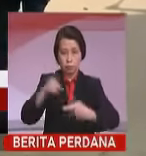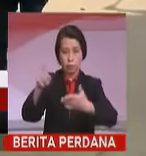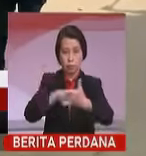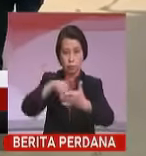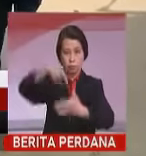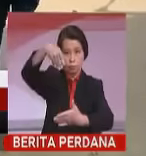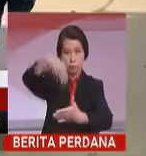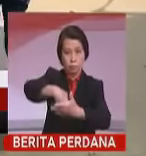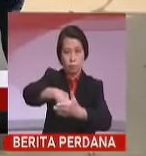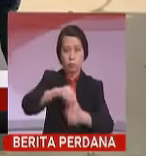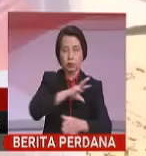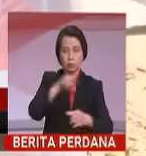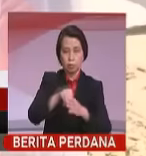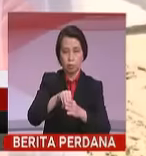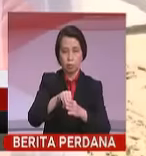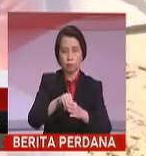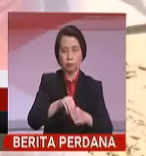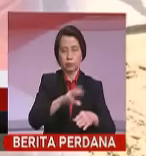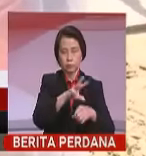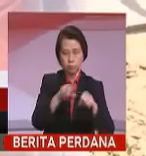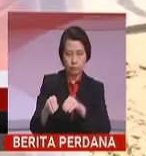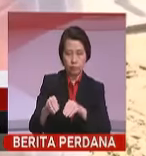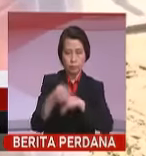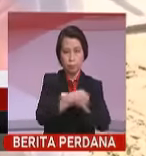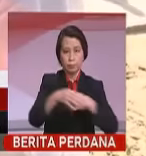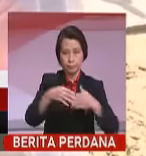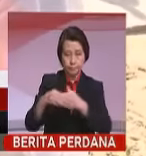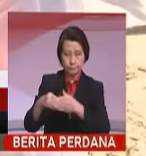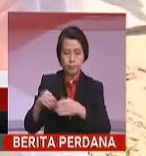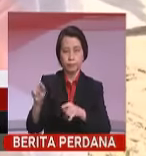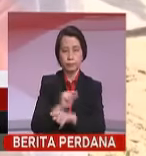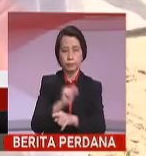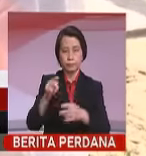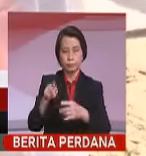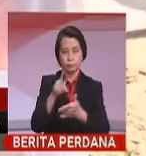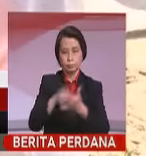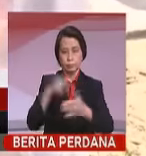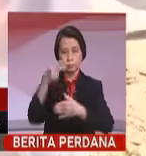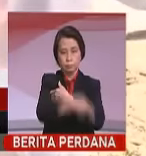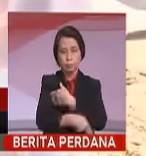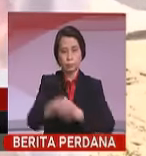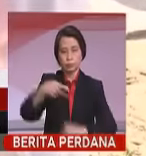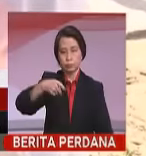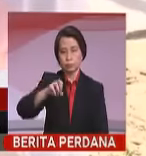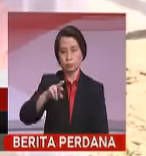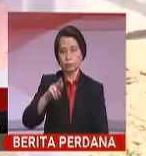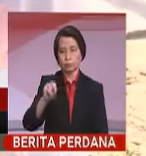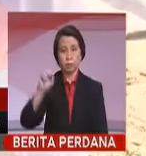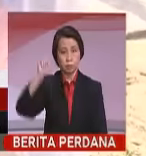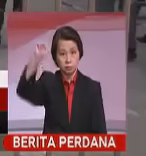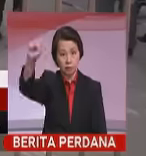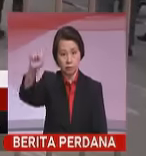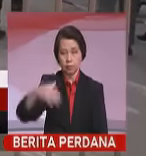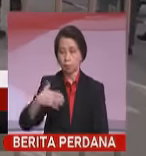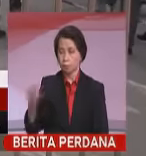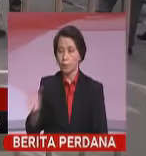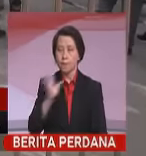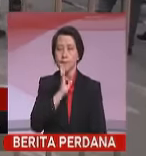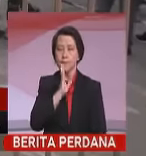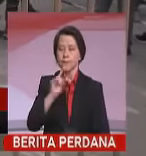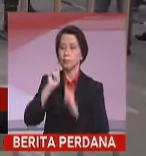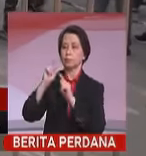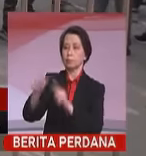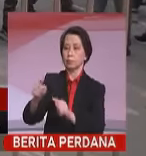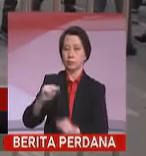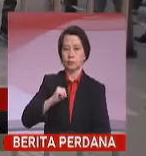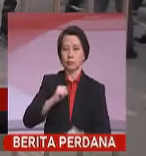raya termasuk pindaan garis panduan yang diguna semasa Pilihan Raya Negeri PRN Sabah. Beliau berkata demikian menjawab soalan Ahli